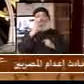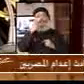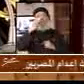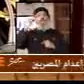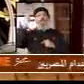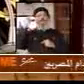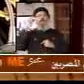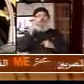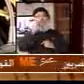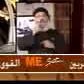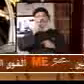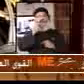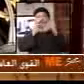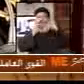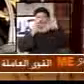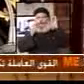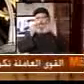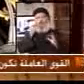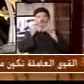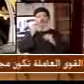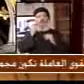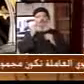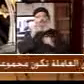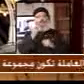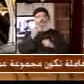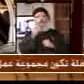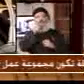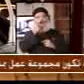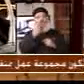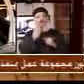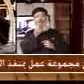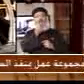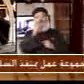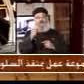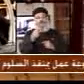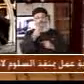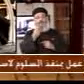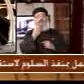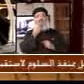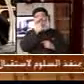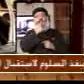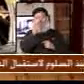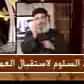كبيرة تنزل تعمل صوت معين، لو كانت عملة معدنية صغيرة الصوت يبقى